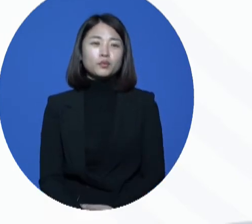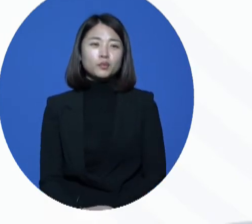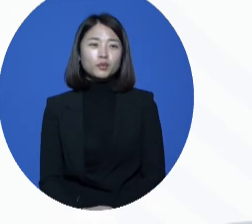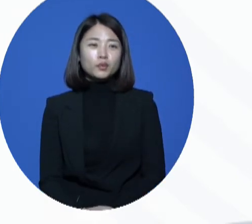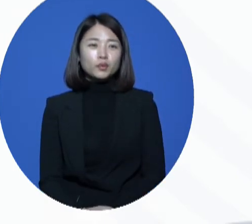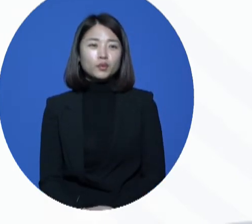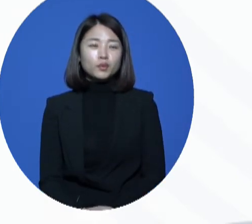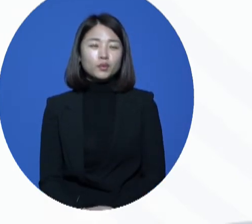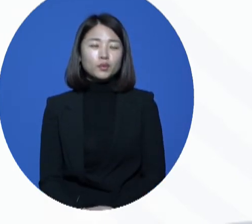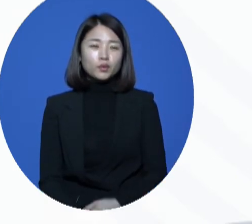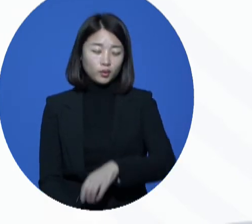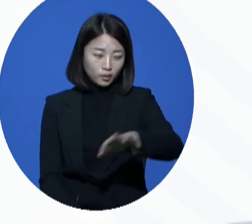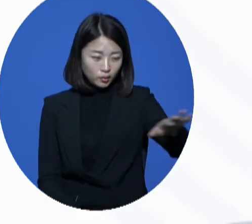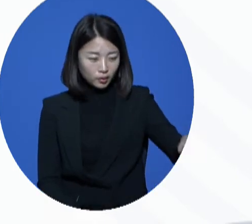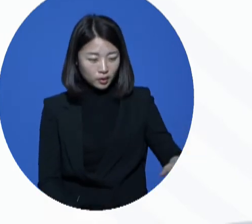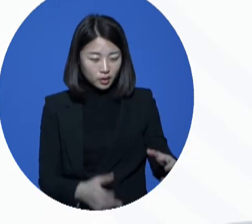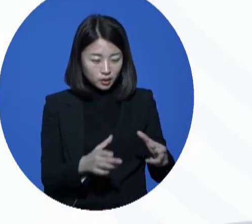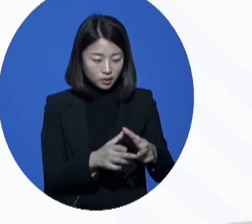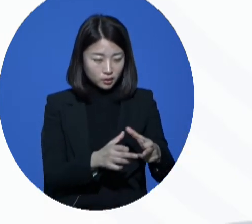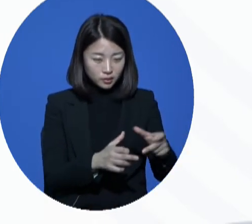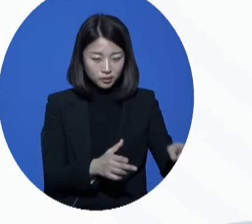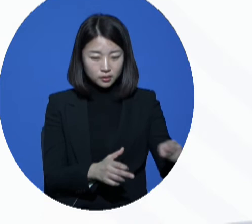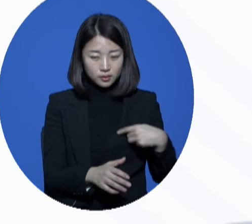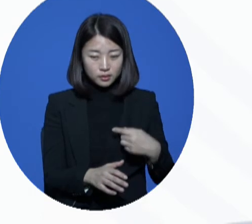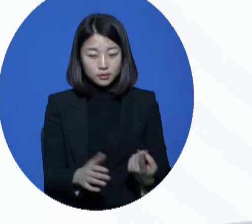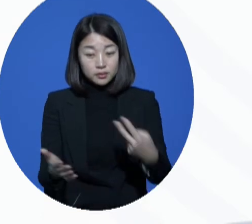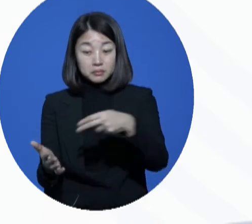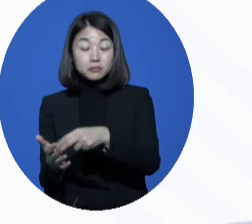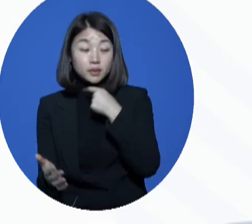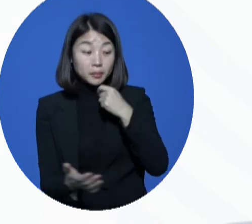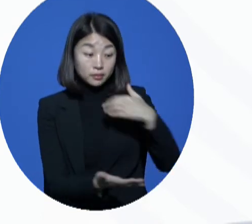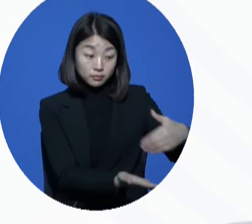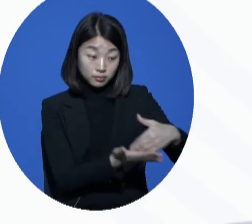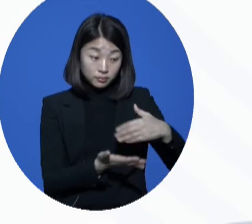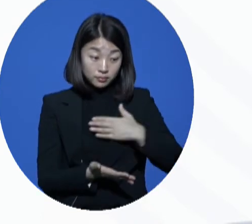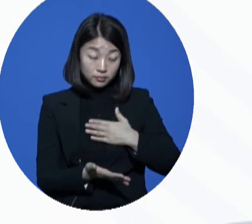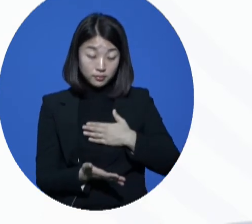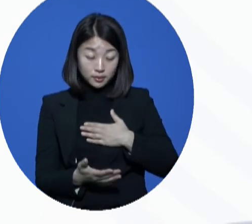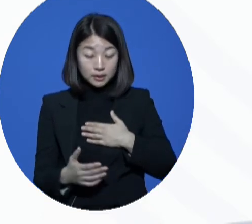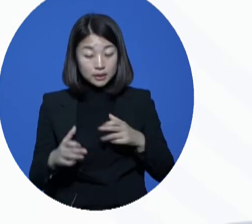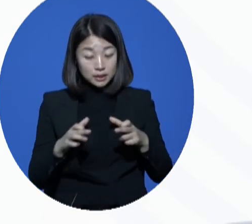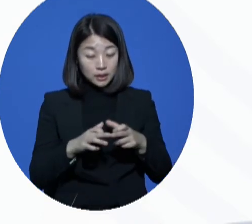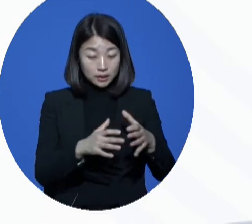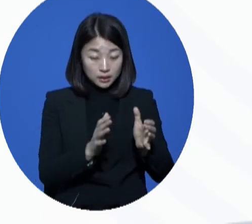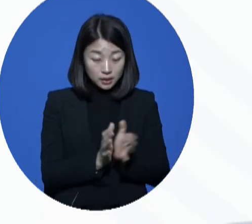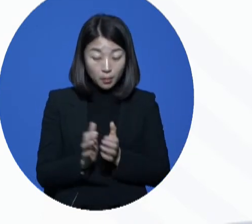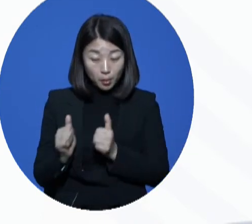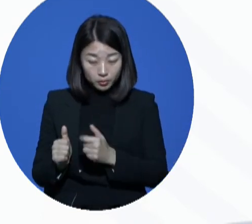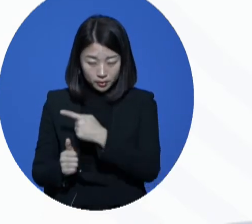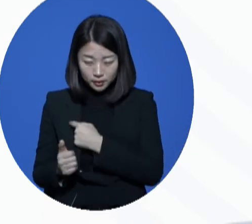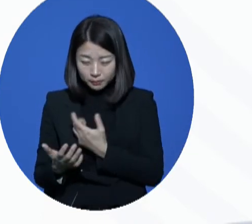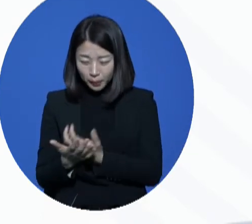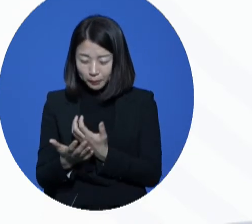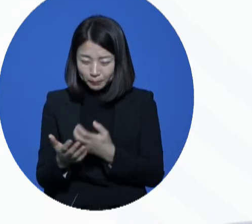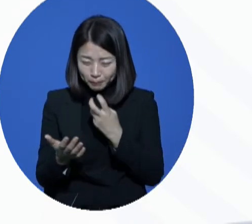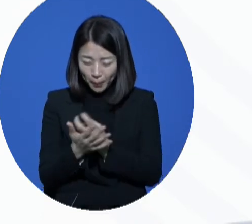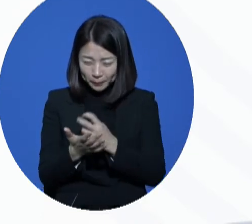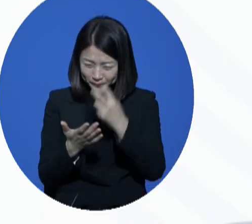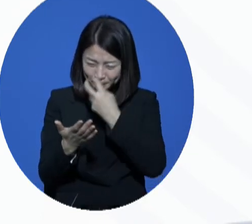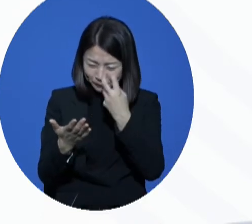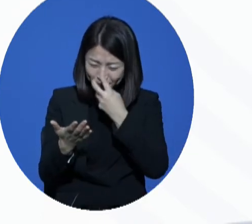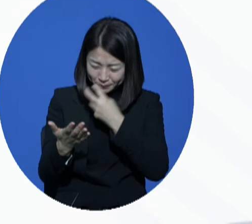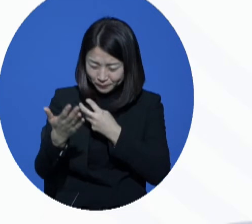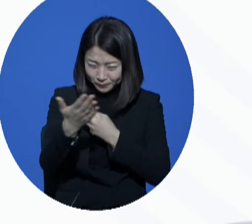장애인 당사자들이 시설에서 나오고 싶다라고 문제 제기를 했고 장애인 단체와 법률가들이 법조문을 샅샅이 찾아서